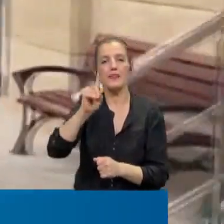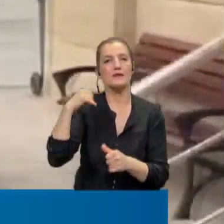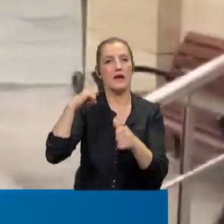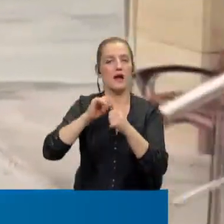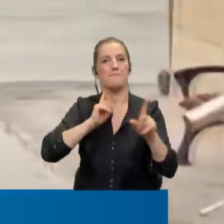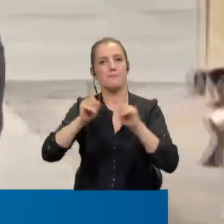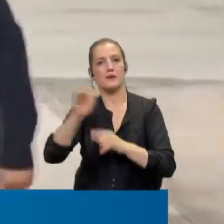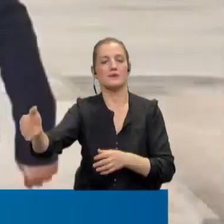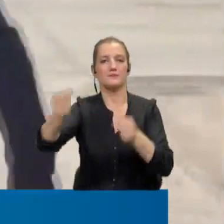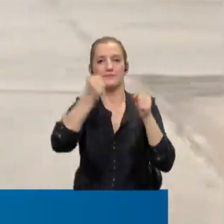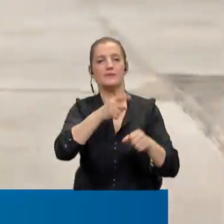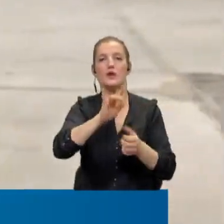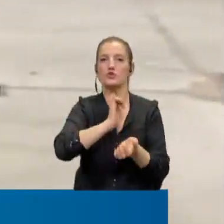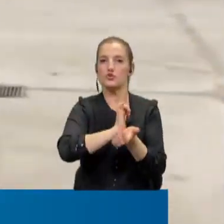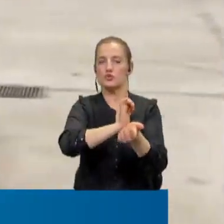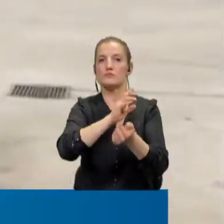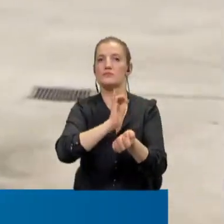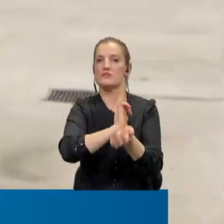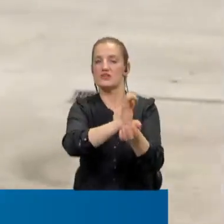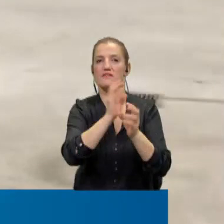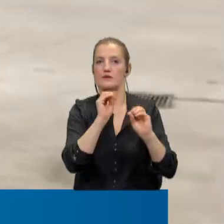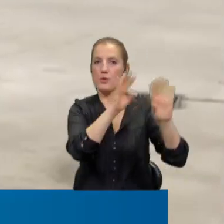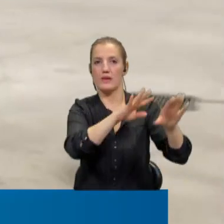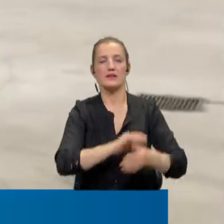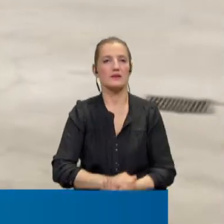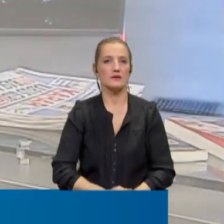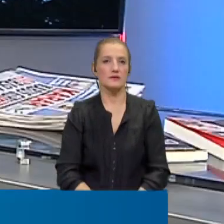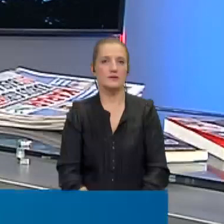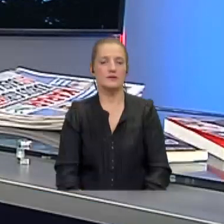değil çıkarıldı tutuklanıp cezaevine gönderildi